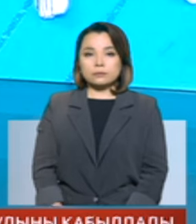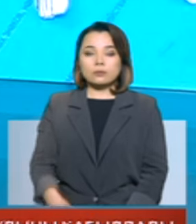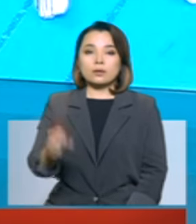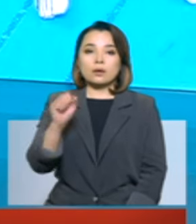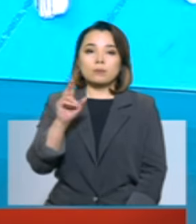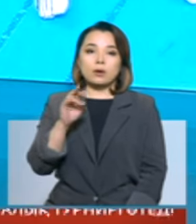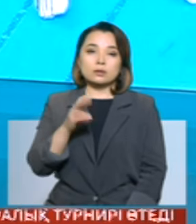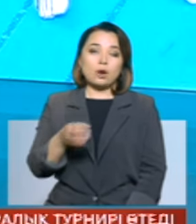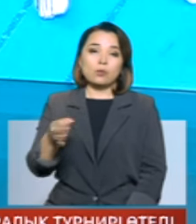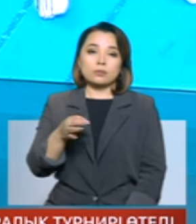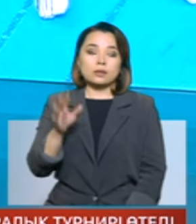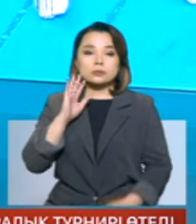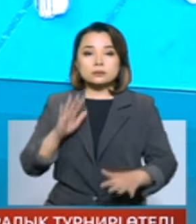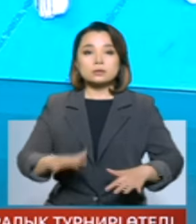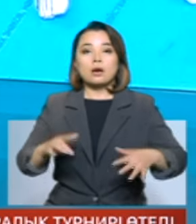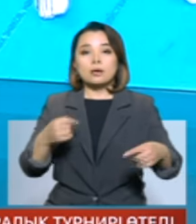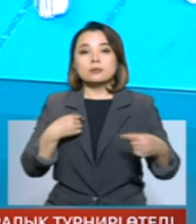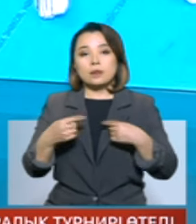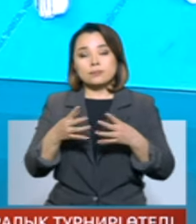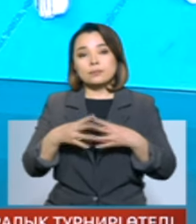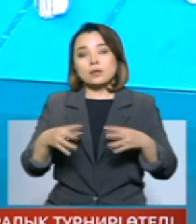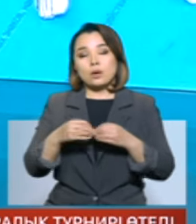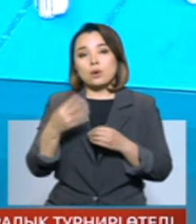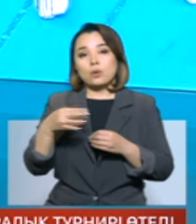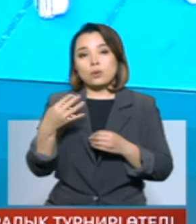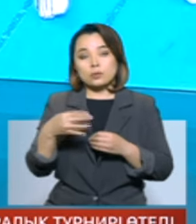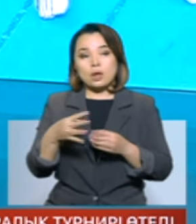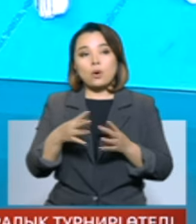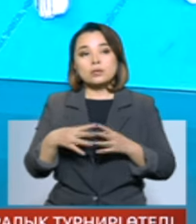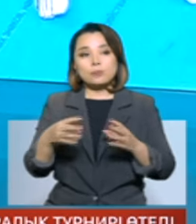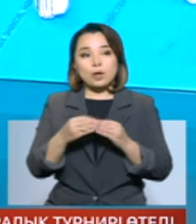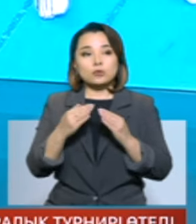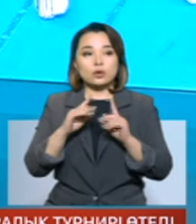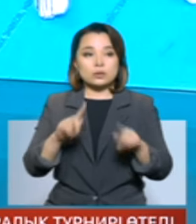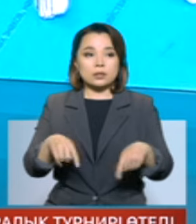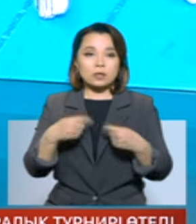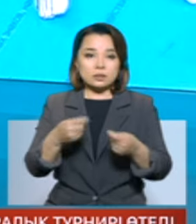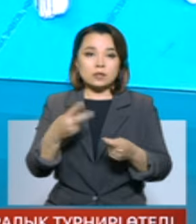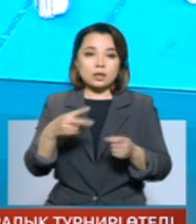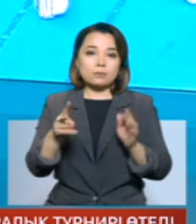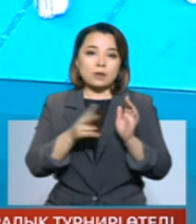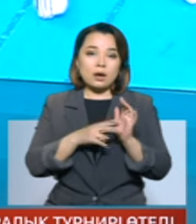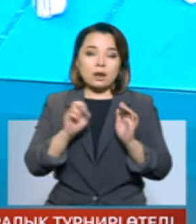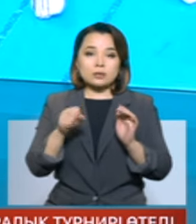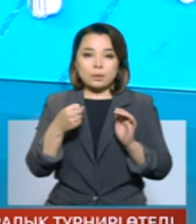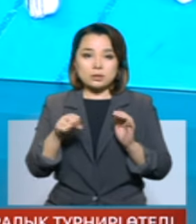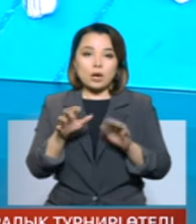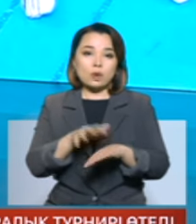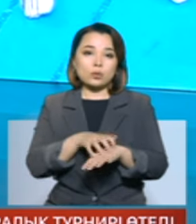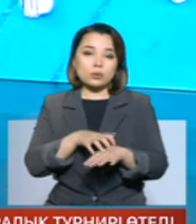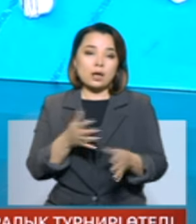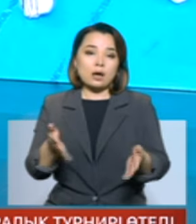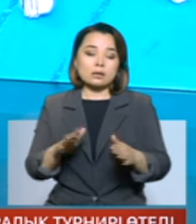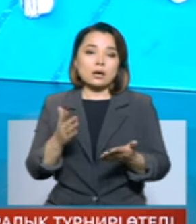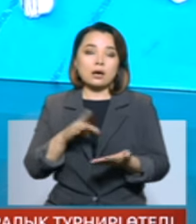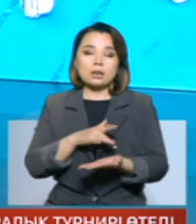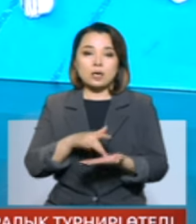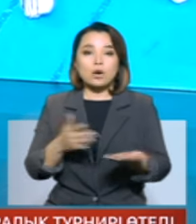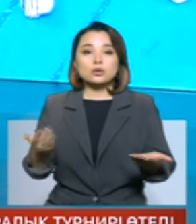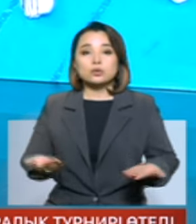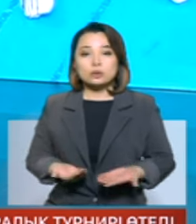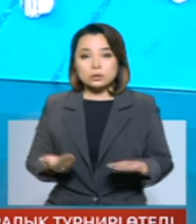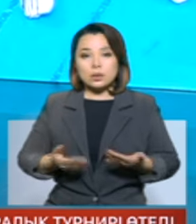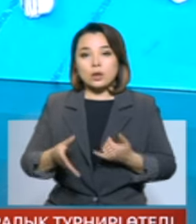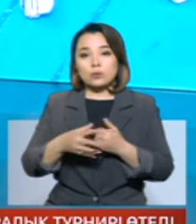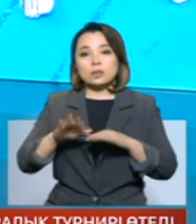Ақмола облысында тасқыннан зардап шеккен 40 отбасы баспаналы болды. Оның 27-сі Атбасар, қалғаны Көкшетау қаласының тұрғындары.